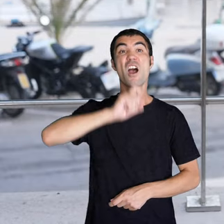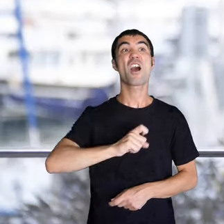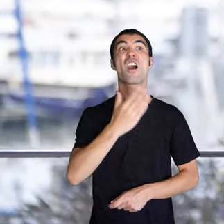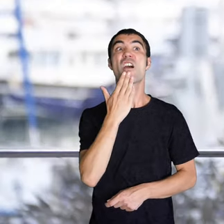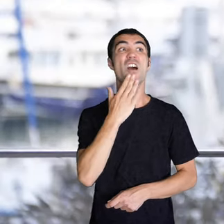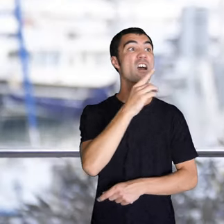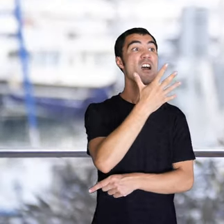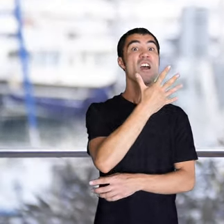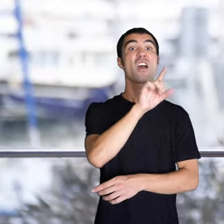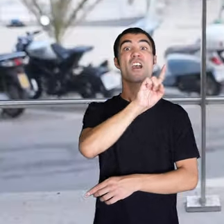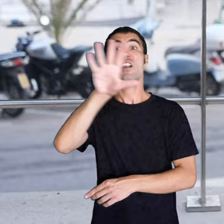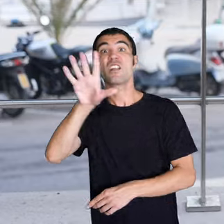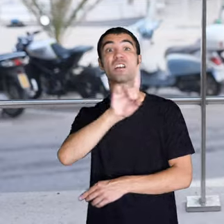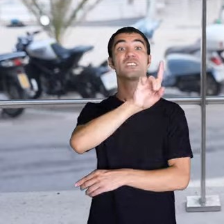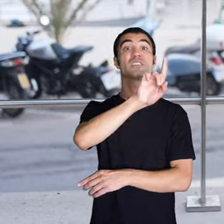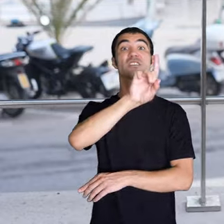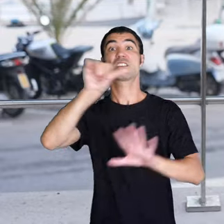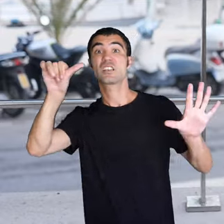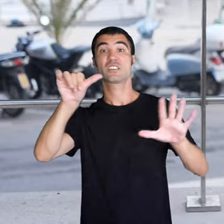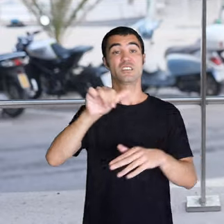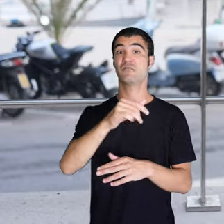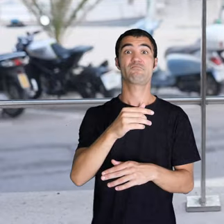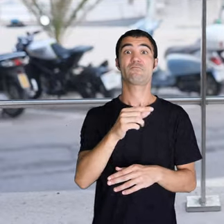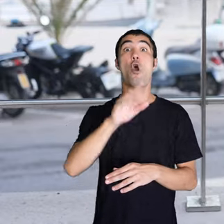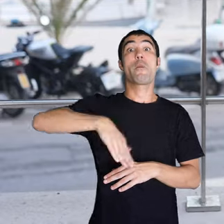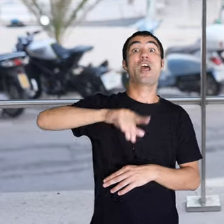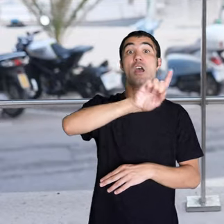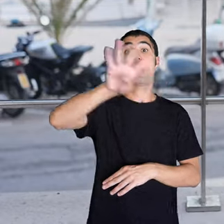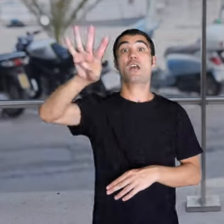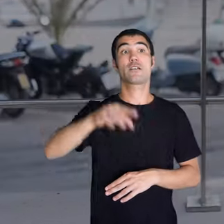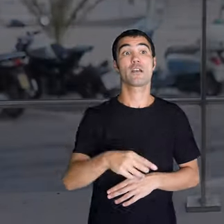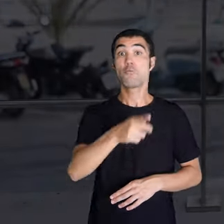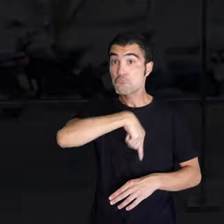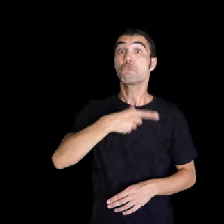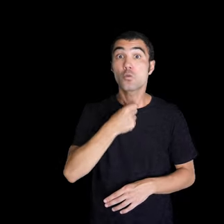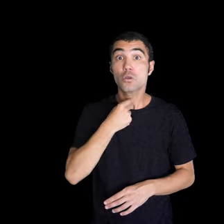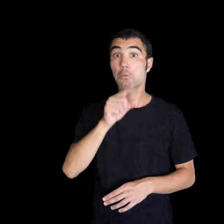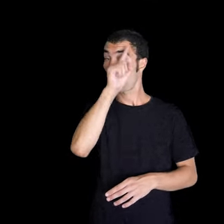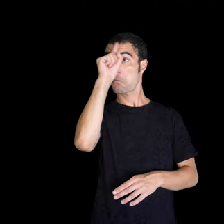16 o menys o 14 perquè si t'agradava i si no t'amarejaves ho feies